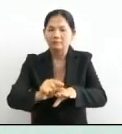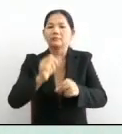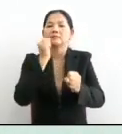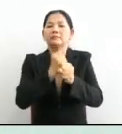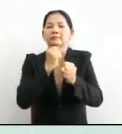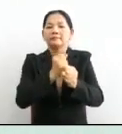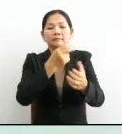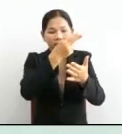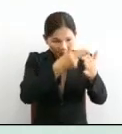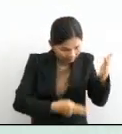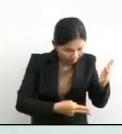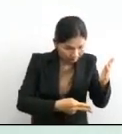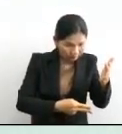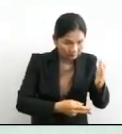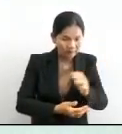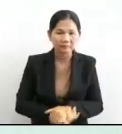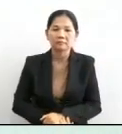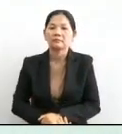chìa với khả